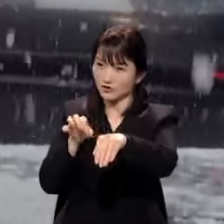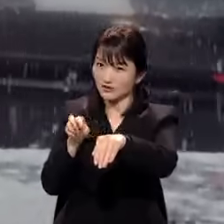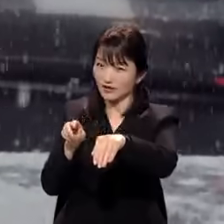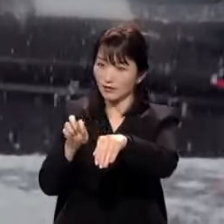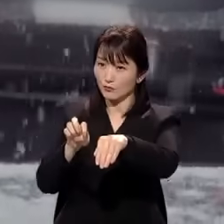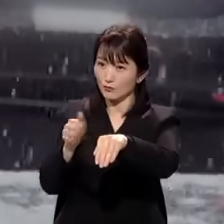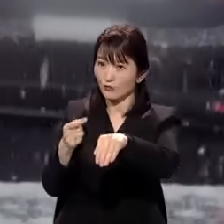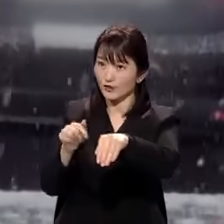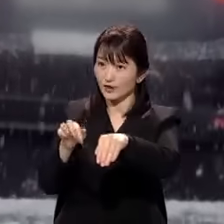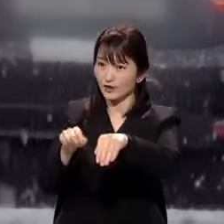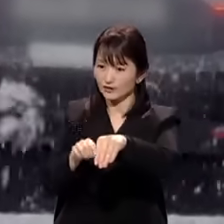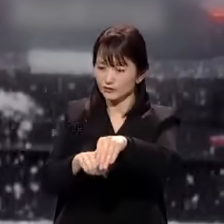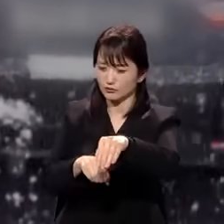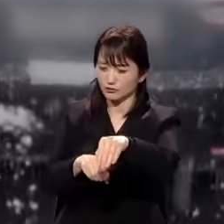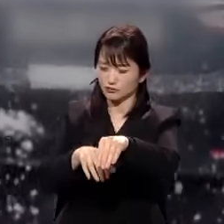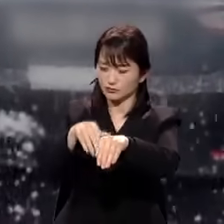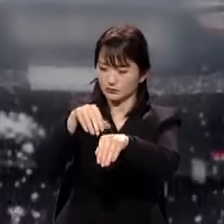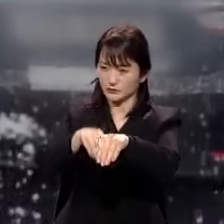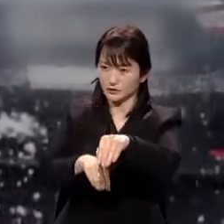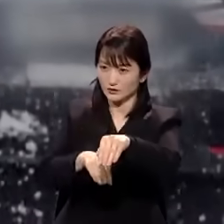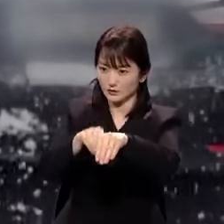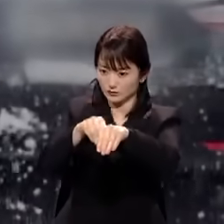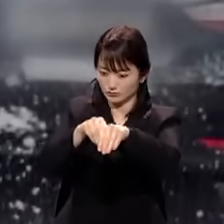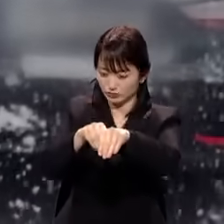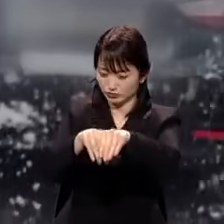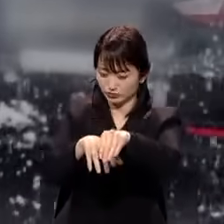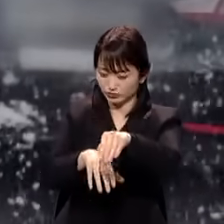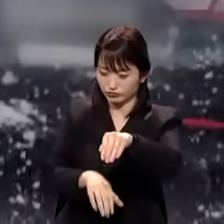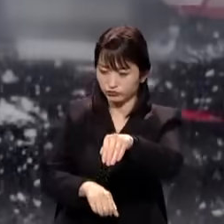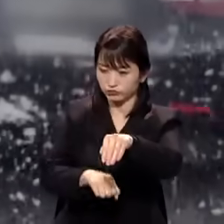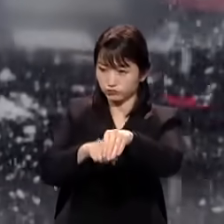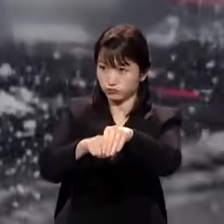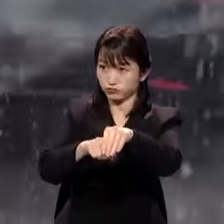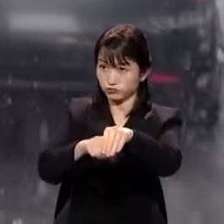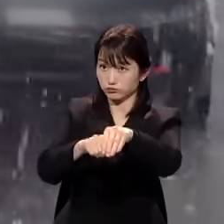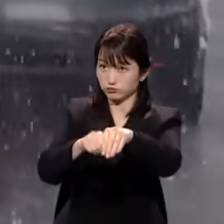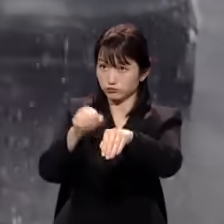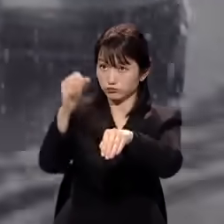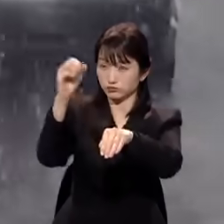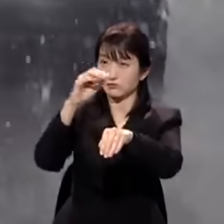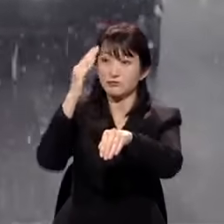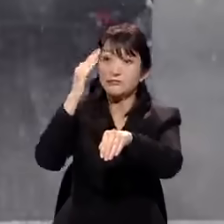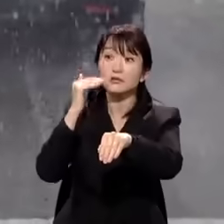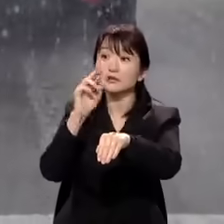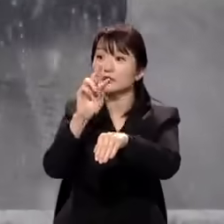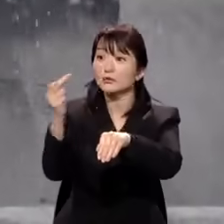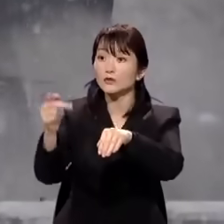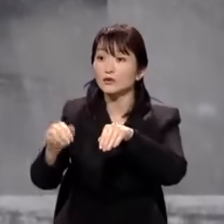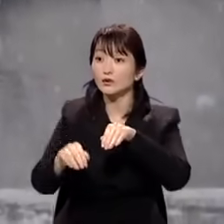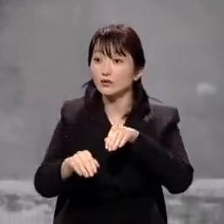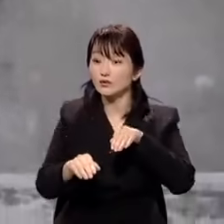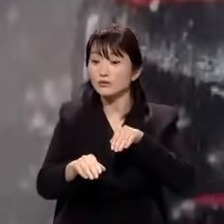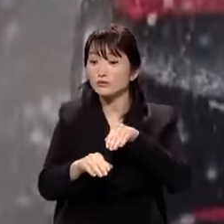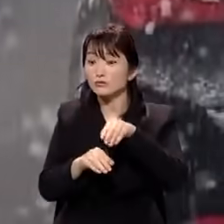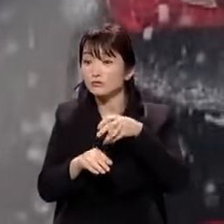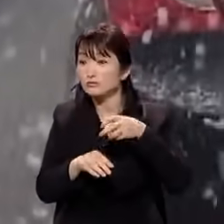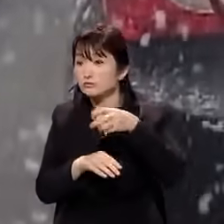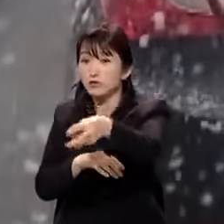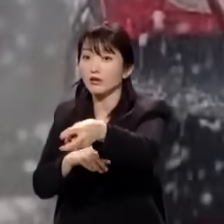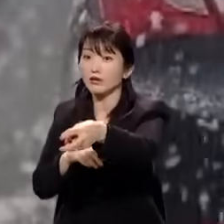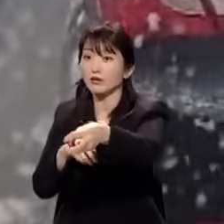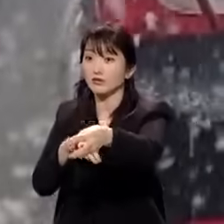수북하게 뿌려놓고 쌓아놓고 있는데. 자, 신호가 파란불 바뀌었죠? 출발해. 아, 이거 어쩔 거야, 이거? 그냥 가버리면